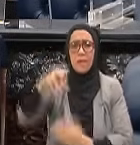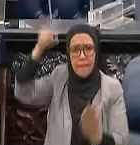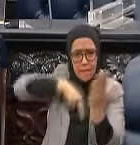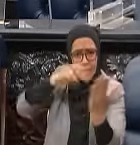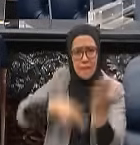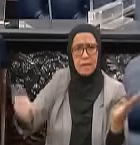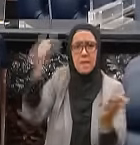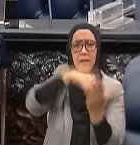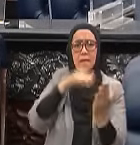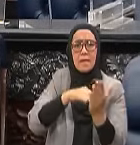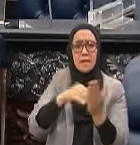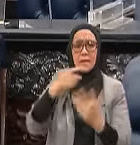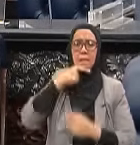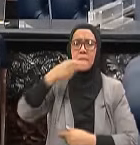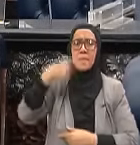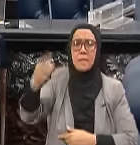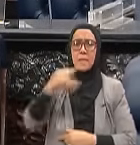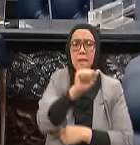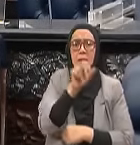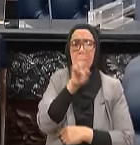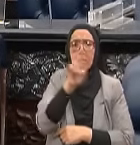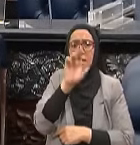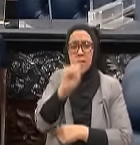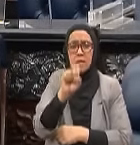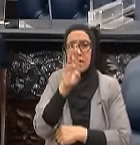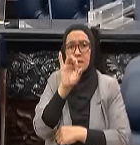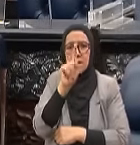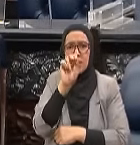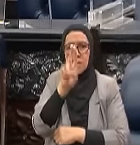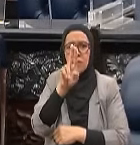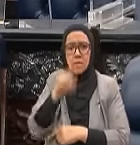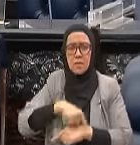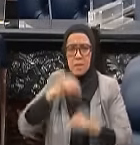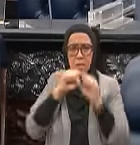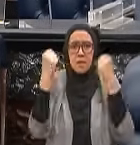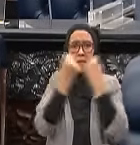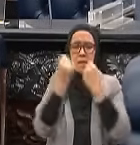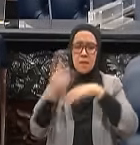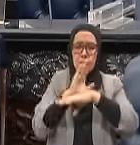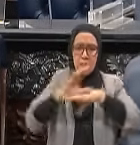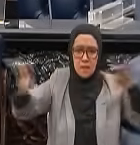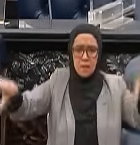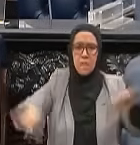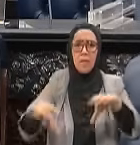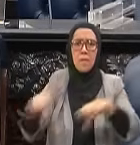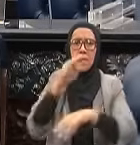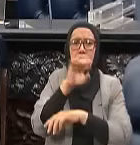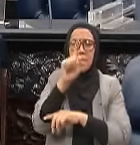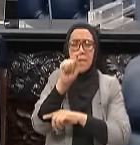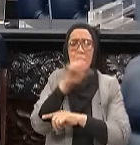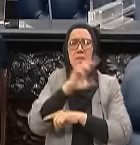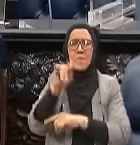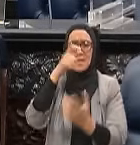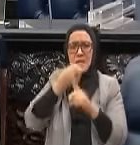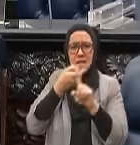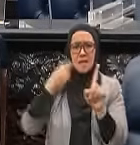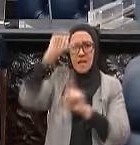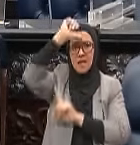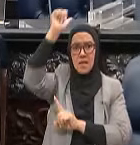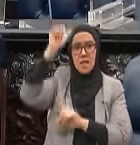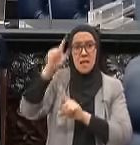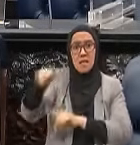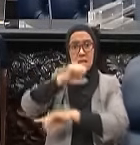Restu Serikat yang tengah polisi apa yang saya Terangkan jadi misshijaber India ke Singapura Singapura